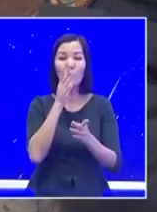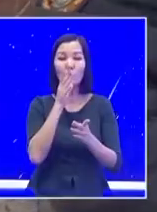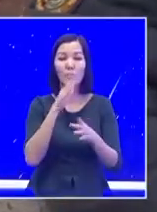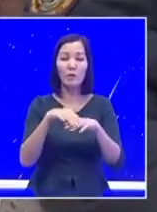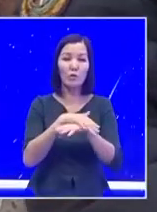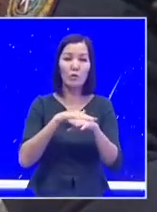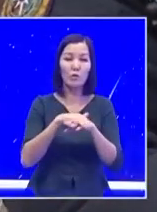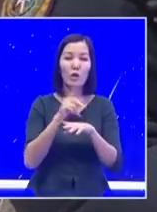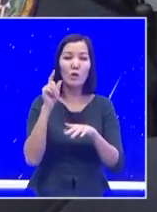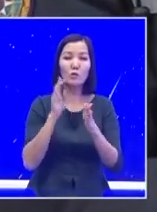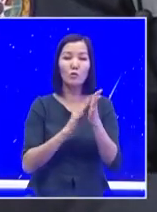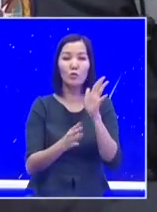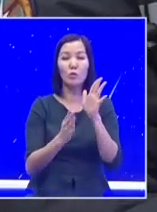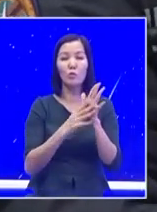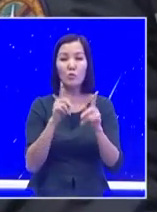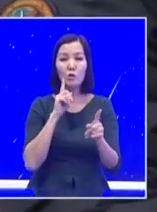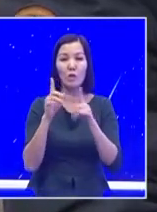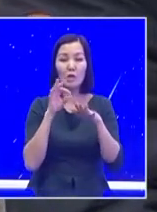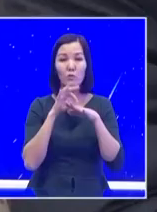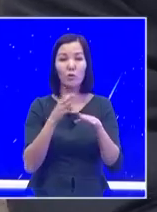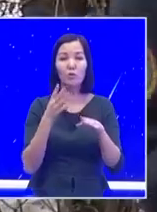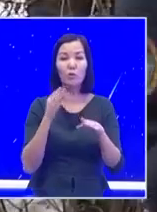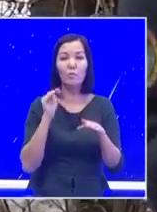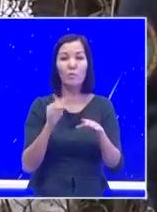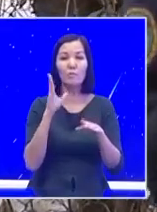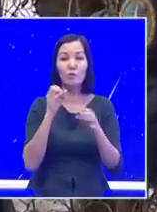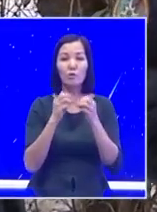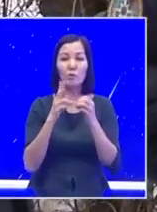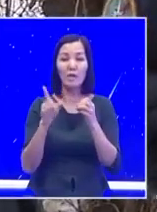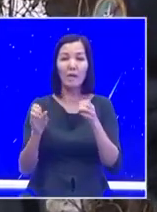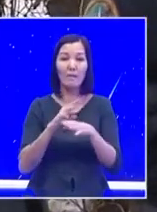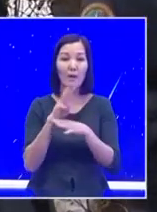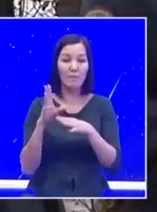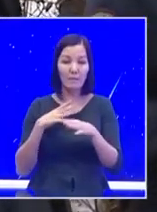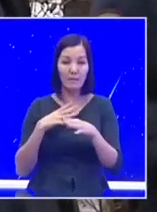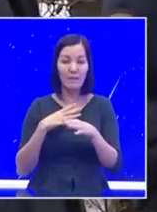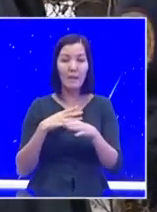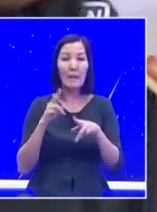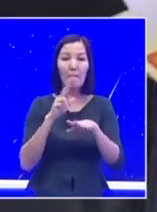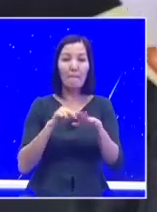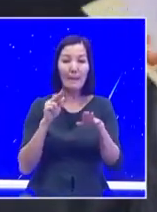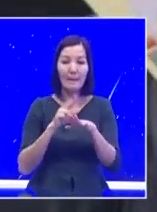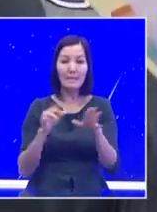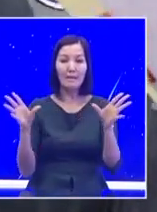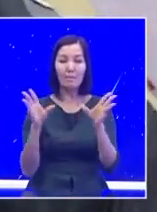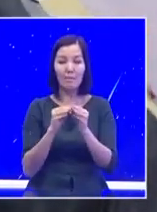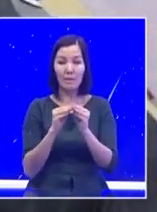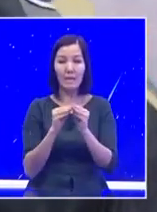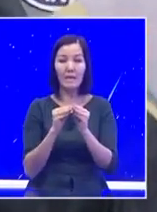тұрғындармен 199 жиналыс өткізілді. 4512 адам қамтылды. Сонымен қатар полиция инспекторларымен